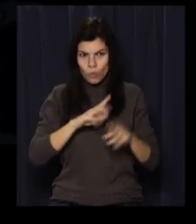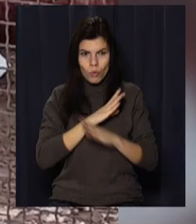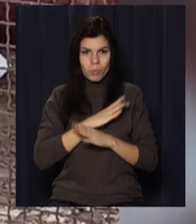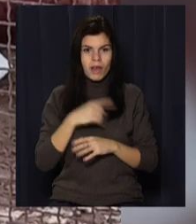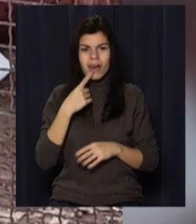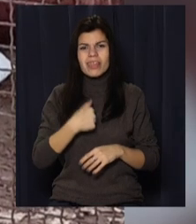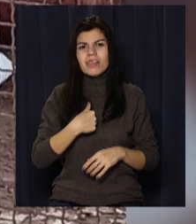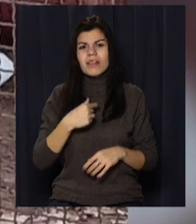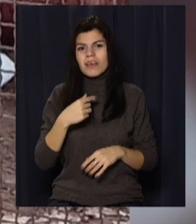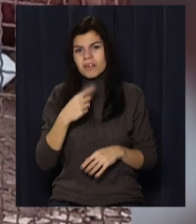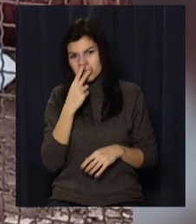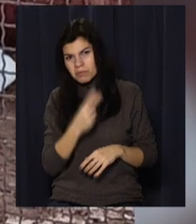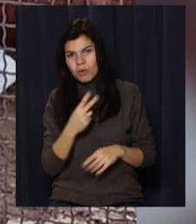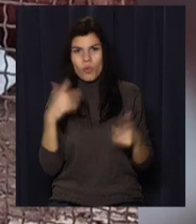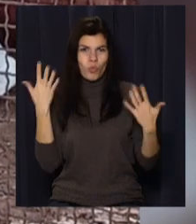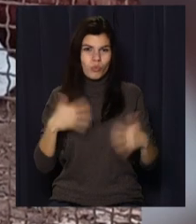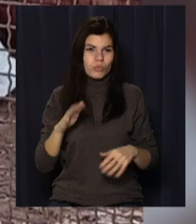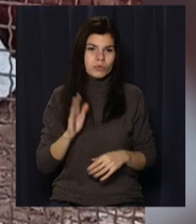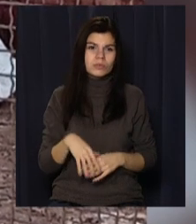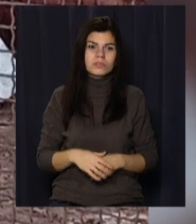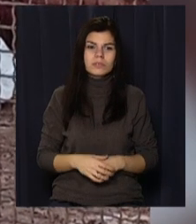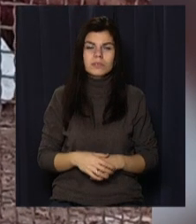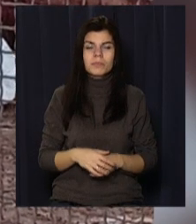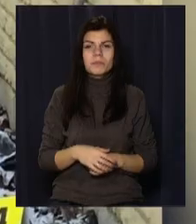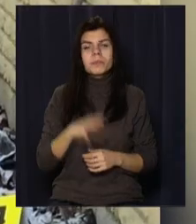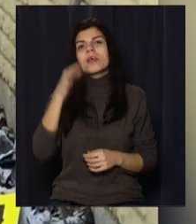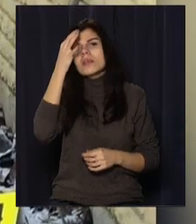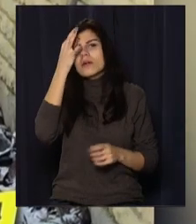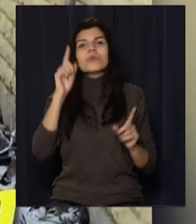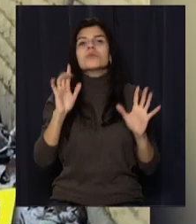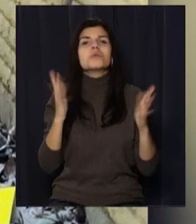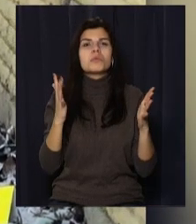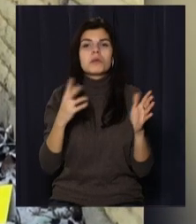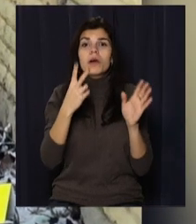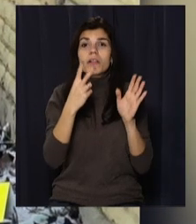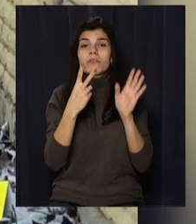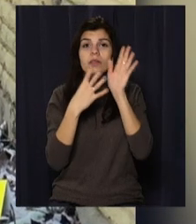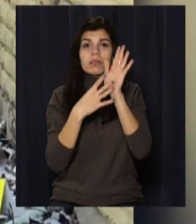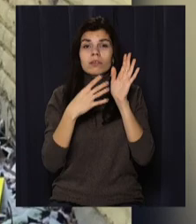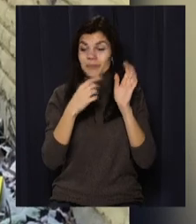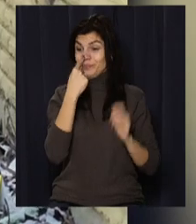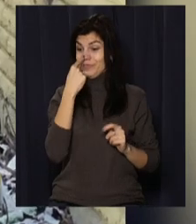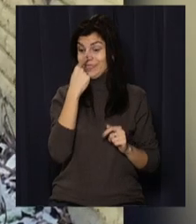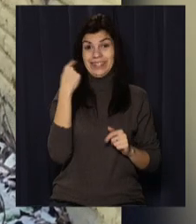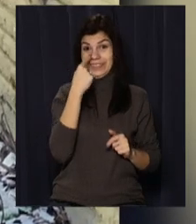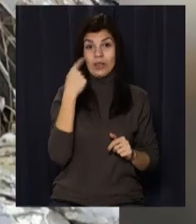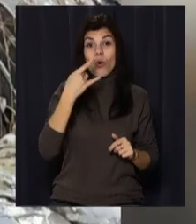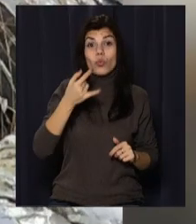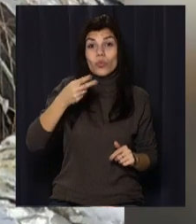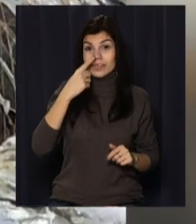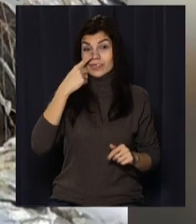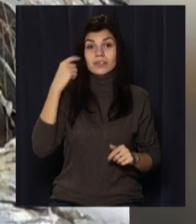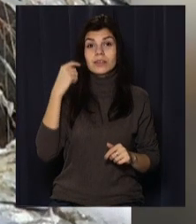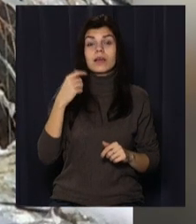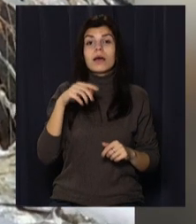уже... Нагадаємо, зранку 21 грудня поблизу 131 школи на житломасиві Лівобережний 3 перехожий